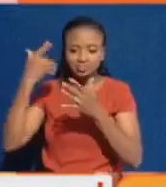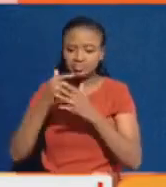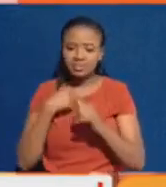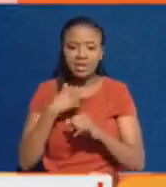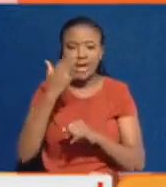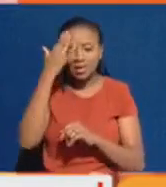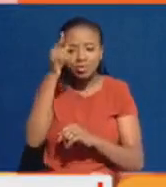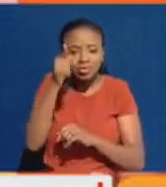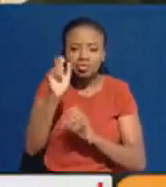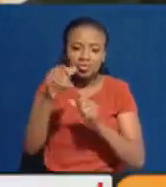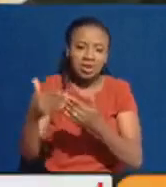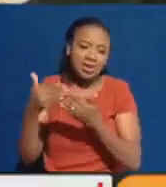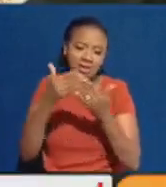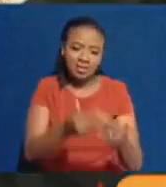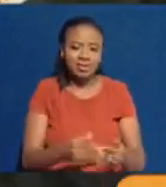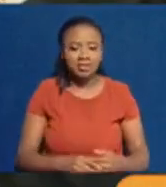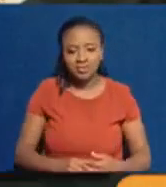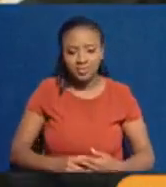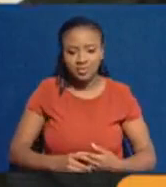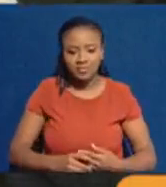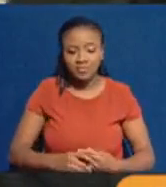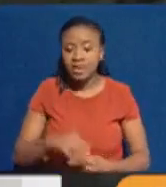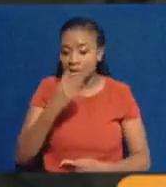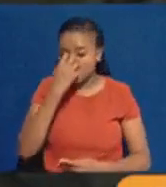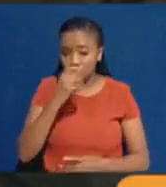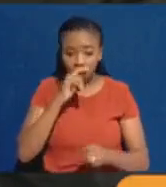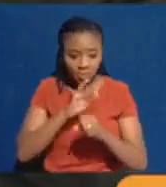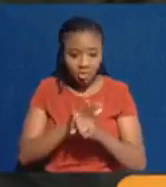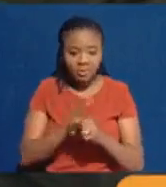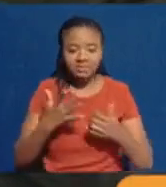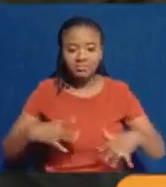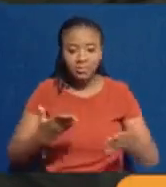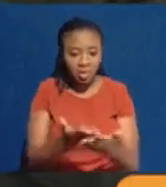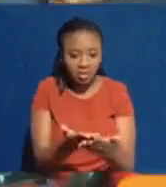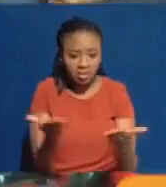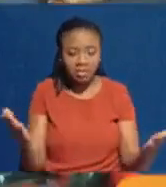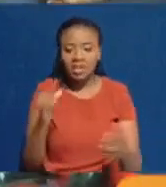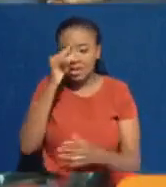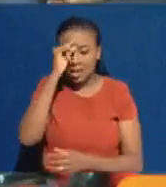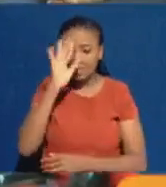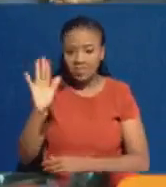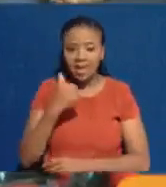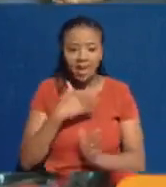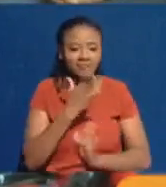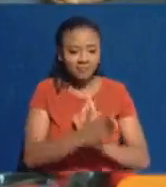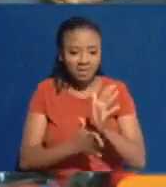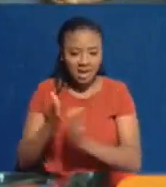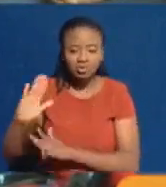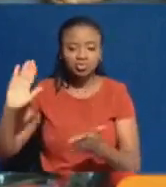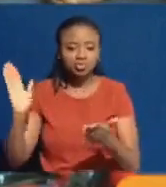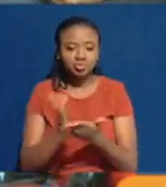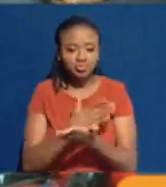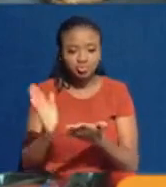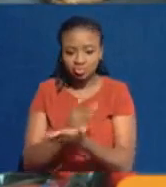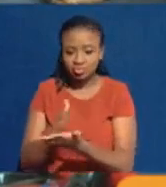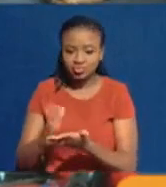unaye mpangilio mzuri. Rais William Ruto akiwahakikishia wakazi kuwa serikali ina mipango ya kumaliza uvamizi wa kila mara